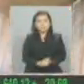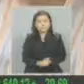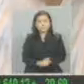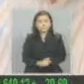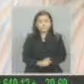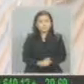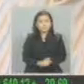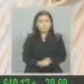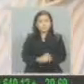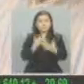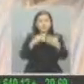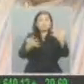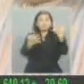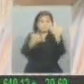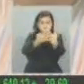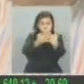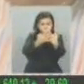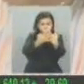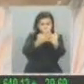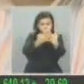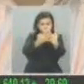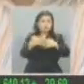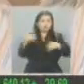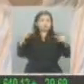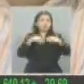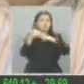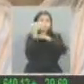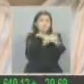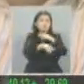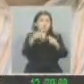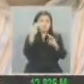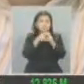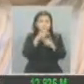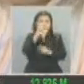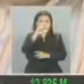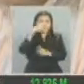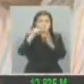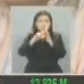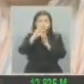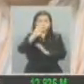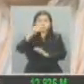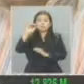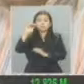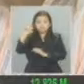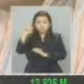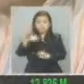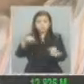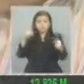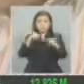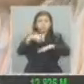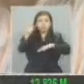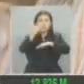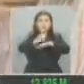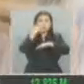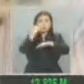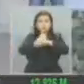เจ้าหน้าที่เรือนจำโควาฟียในเมืองเบงกาซีของลิเบียเปิดเผยว่าได้รับคำสั่งจากพันเอกมัวมากัตตาฟีผู้นำลิเบีย